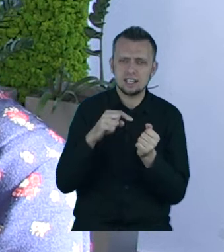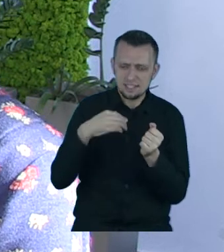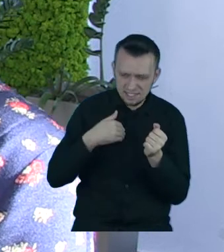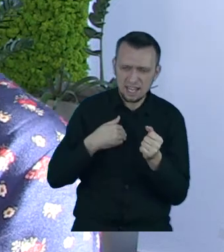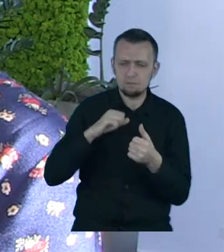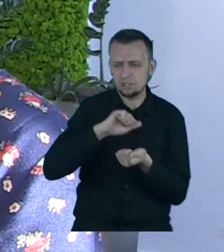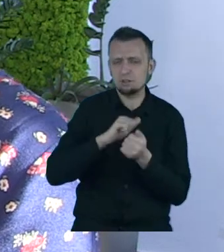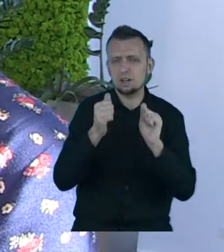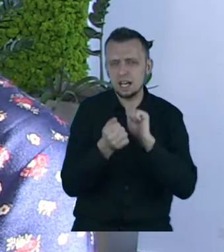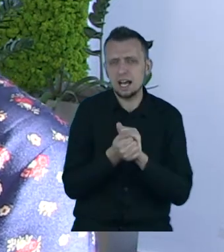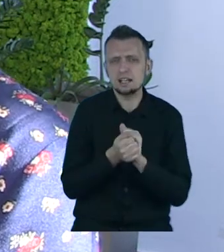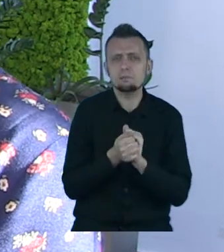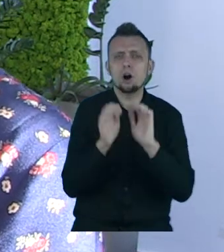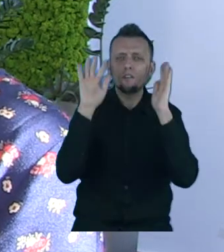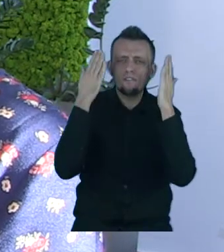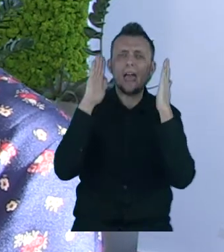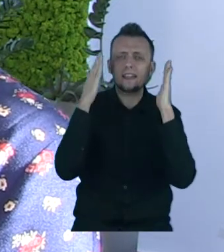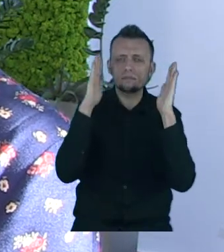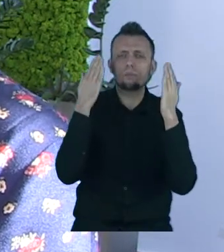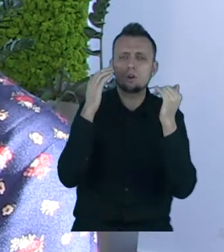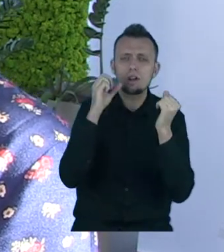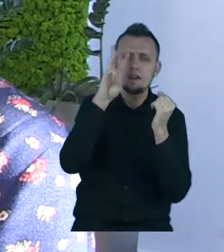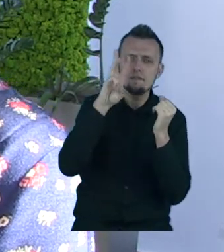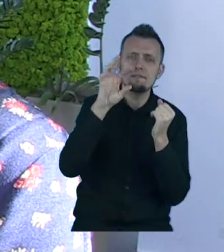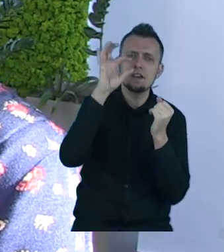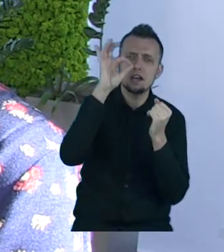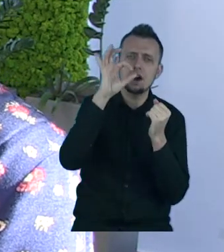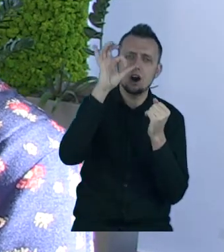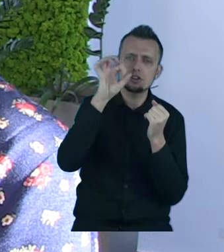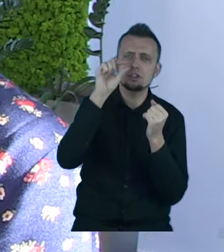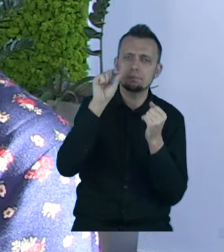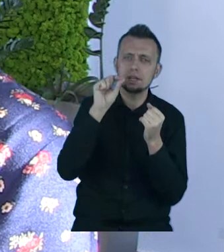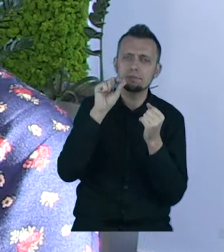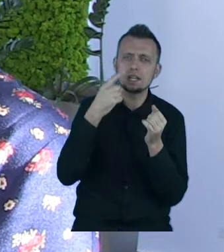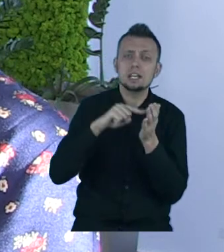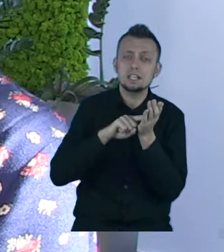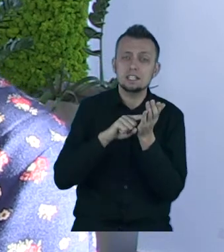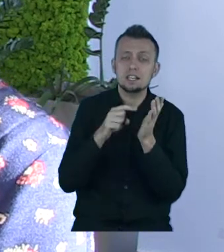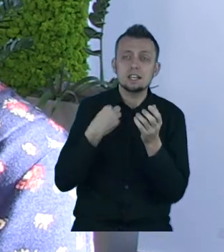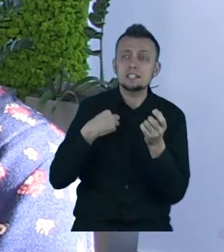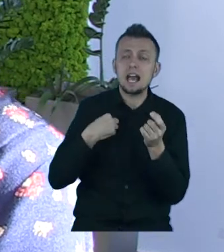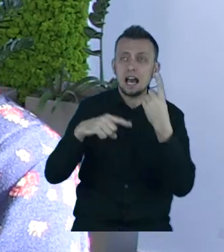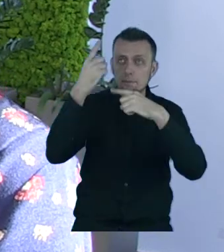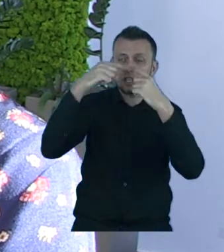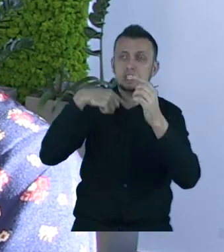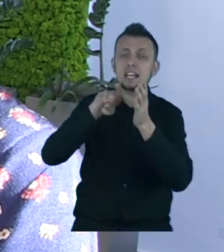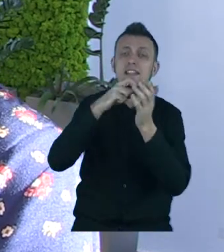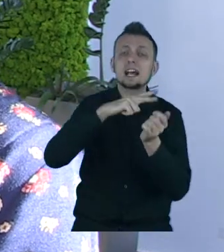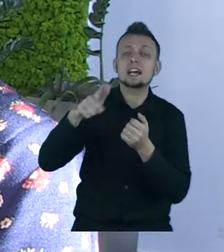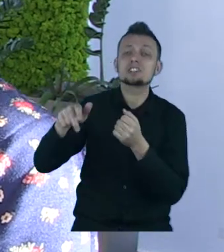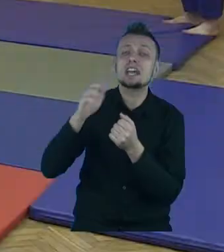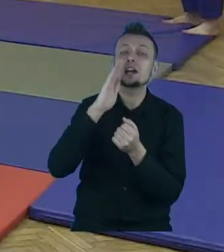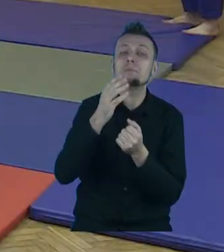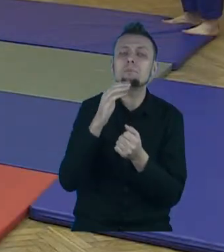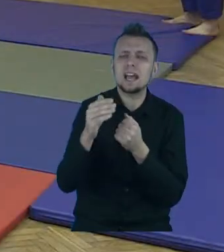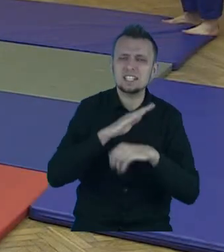fanpage na Facebooku. Wydaje mi się, że dla każdego znajdzie się miejsce. Każdy będzie mógł dołożyć swoją